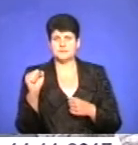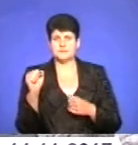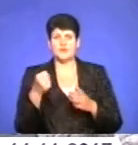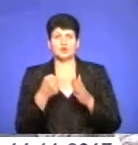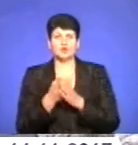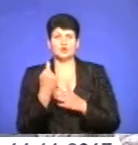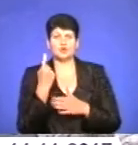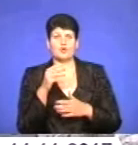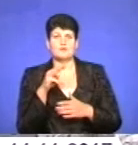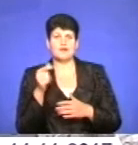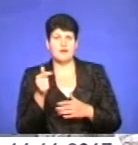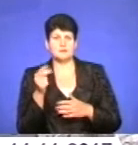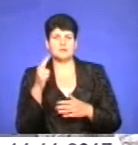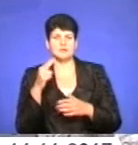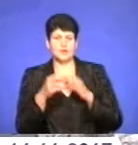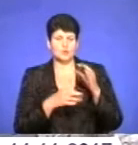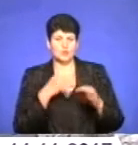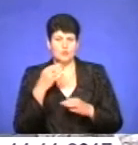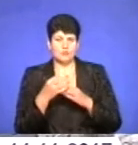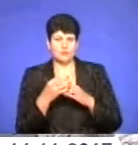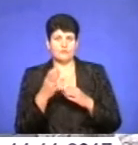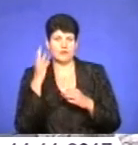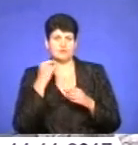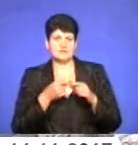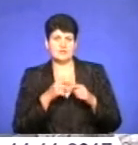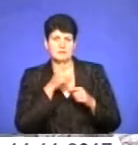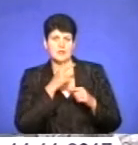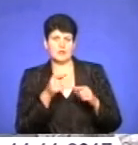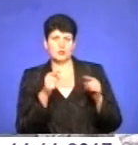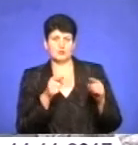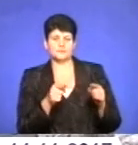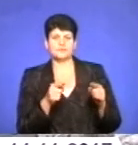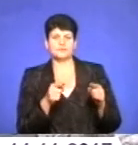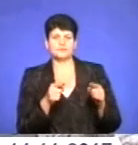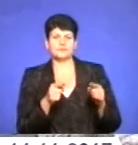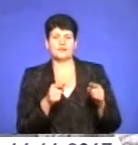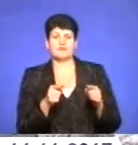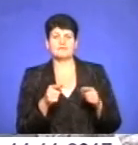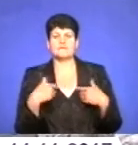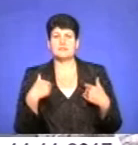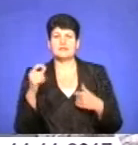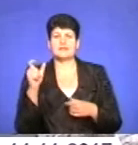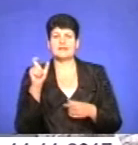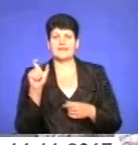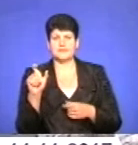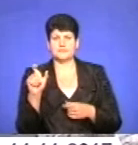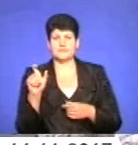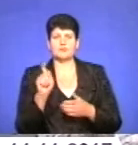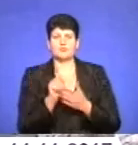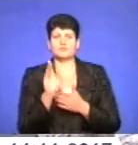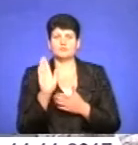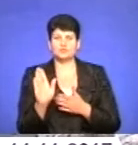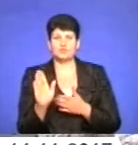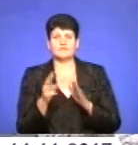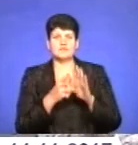1 міліграма на добу, враховуючи такий період, теж повинна перебільшувати. Вітамін Е повинен складати